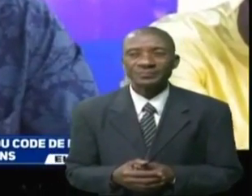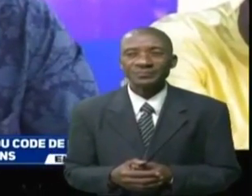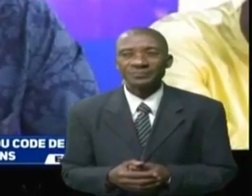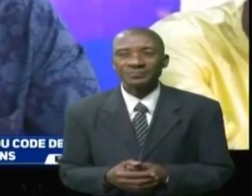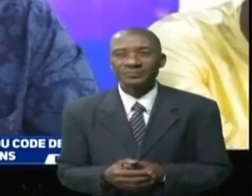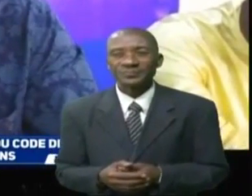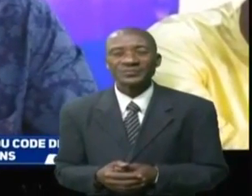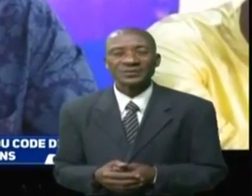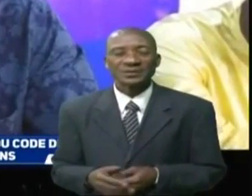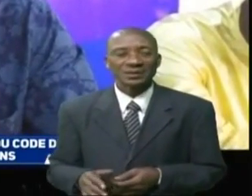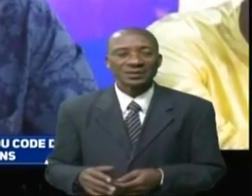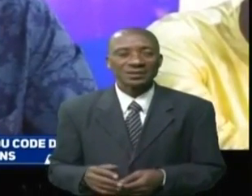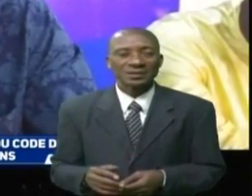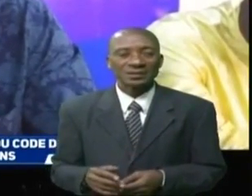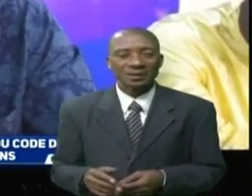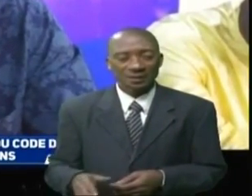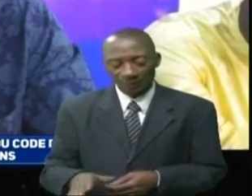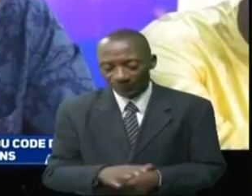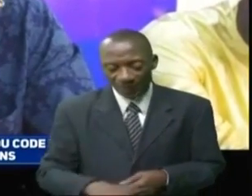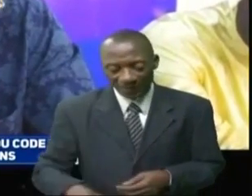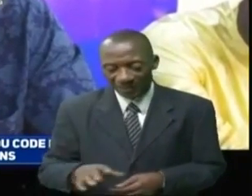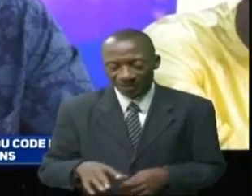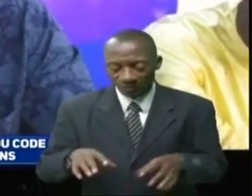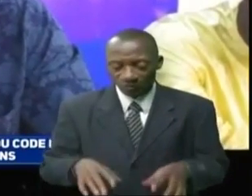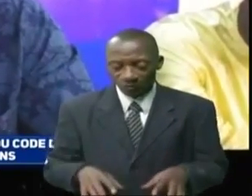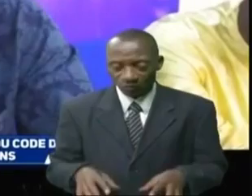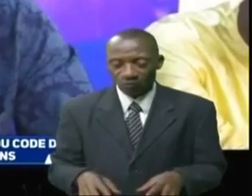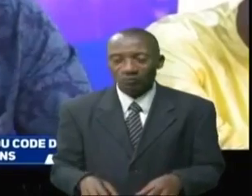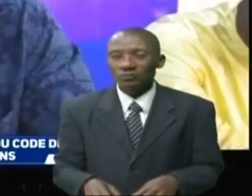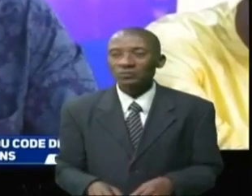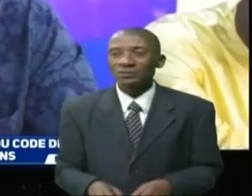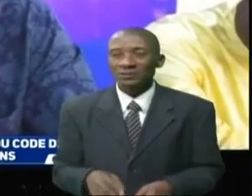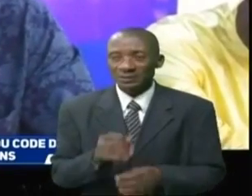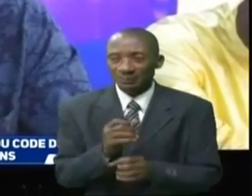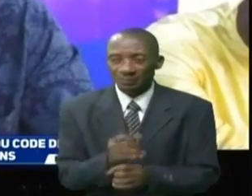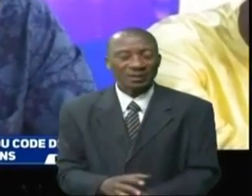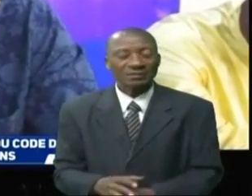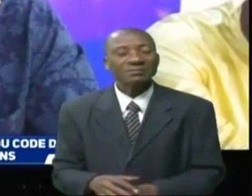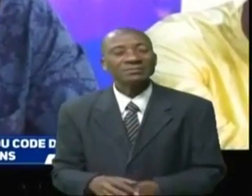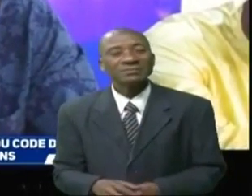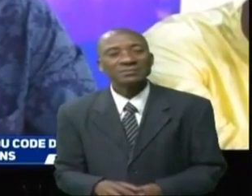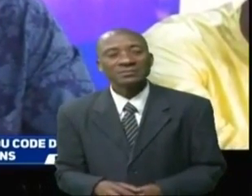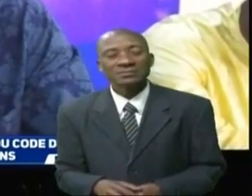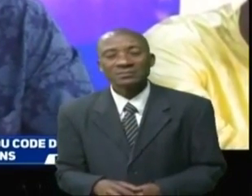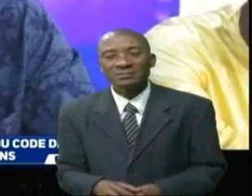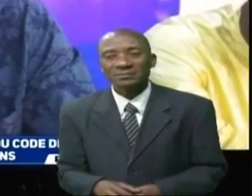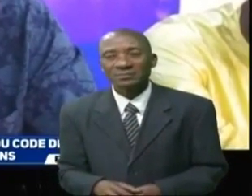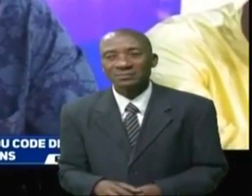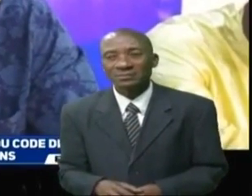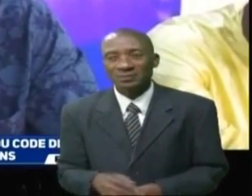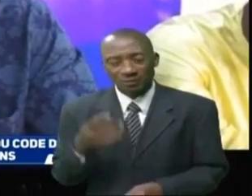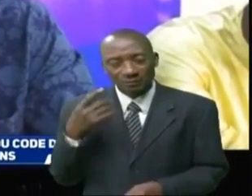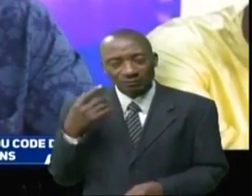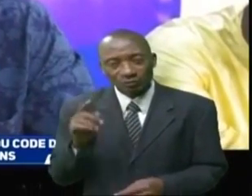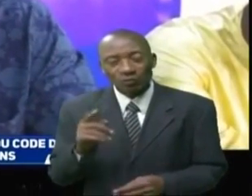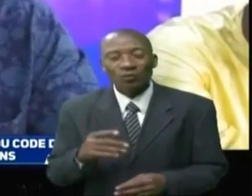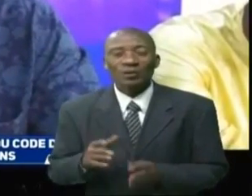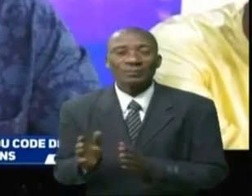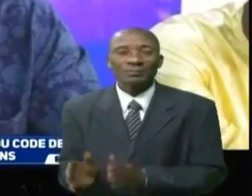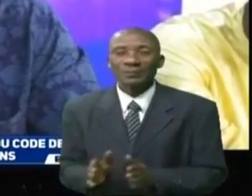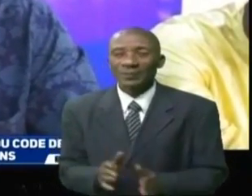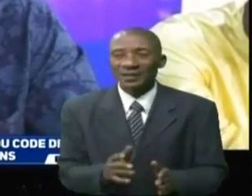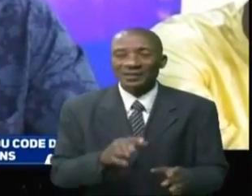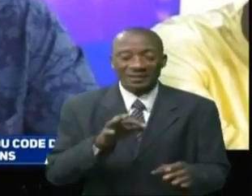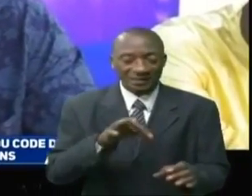nation vous en sera reconnaissante. La CENI vous réitère ses félicitations pour